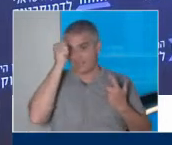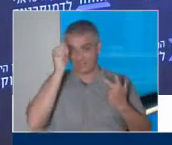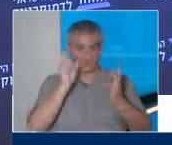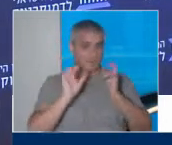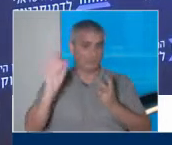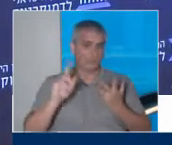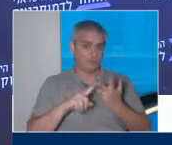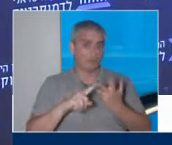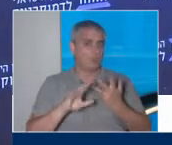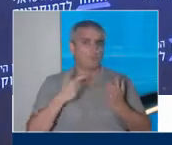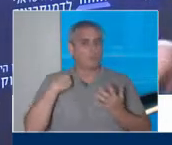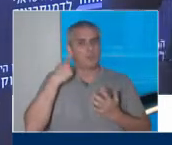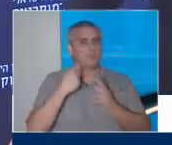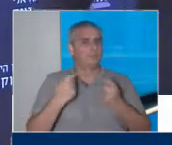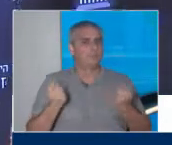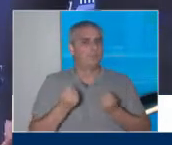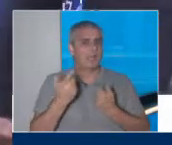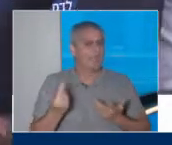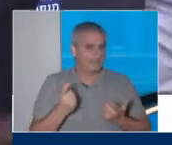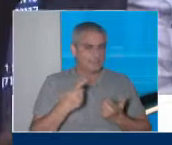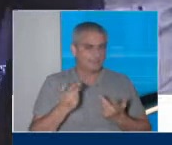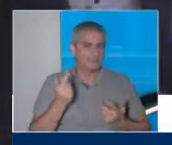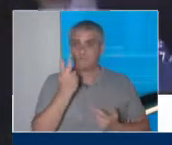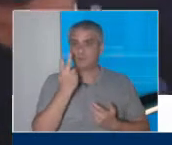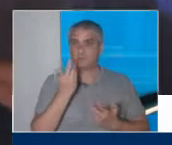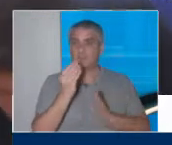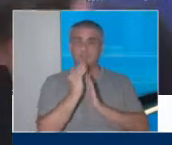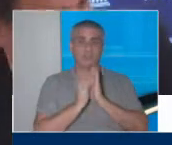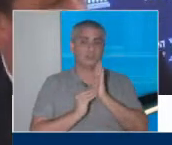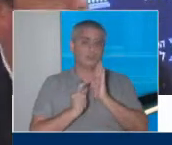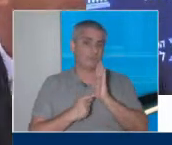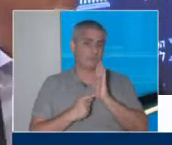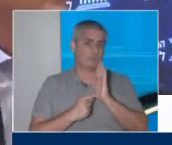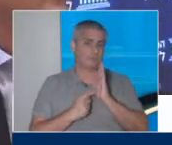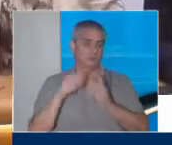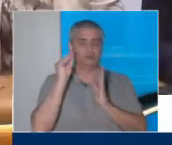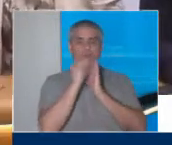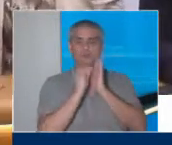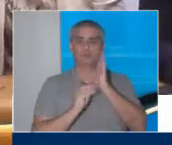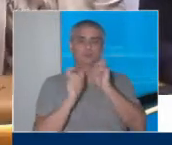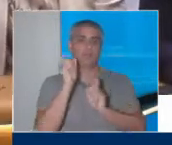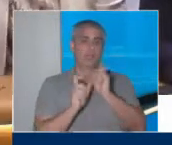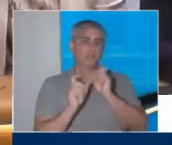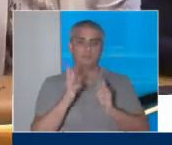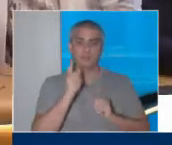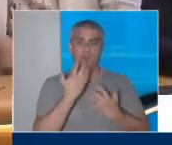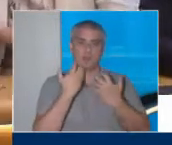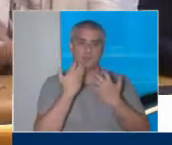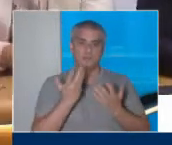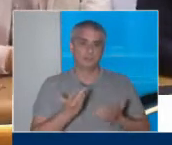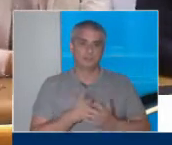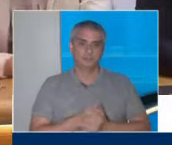ואנשיו. מה אנחנו יודעים על הקמפיין הזה? ויותר מעניין זה כמובן הרשימה, השיבוץ של האנשים ברשימה. מה את יכולה לספר על